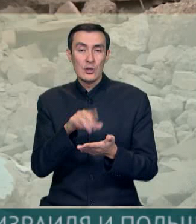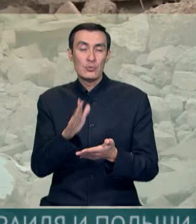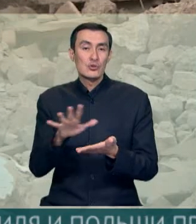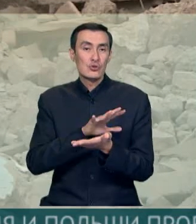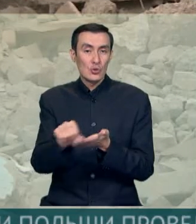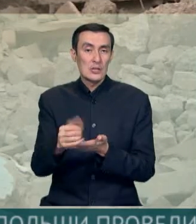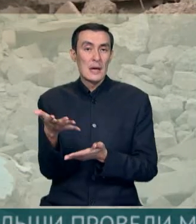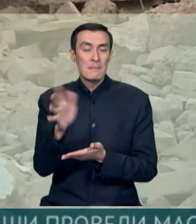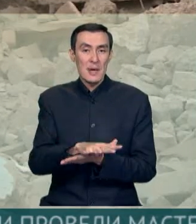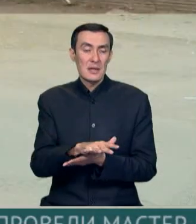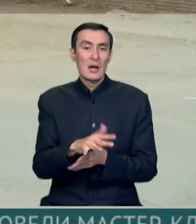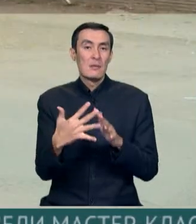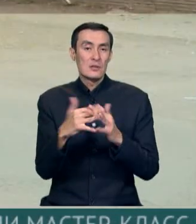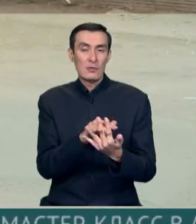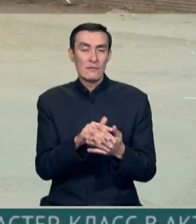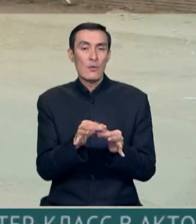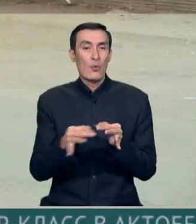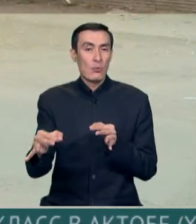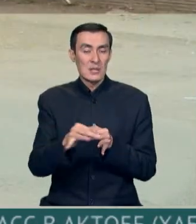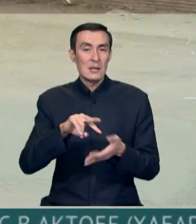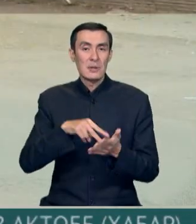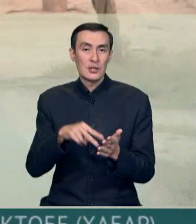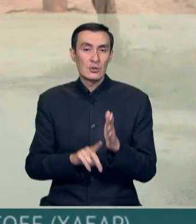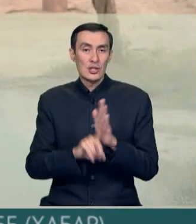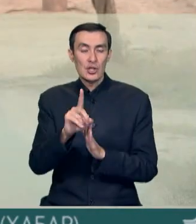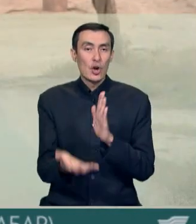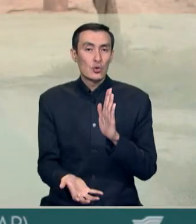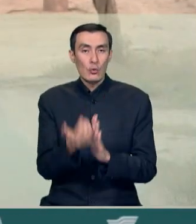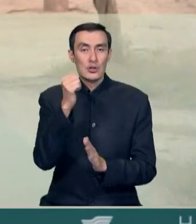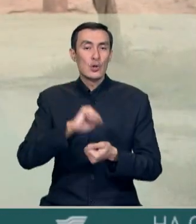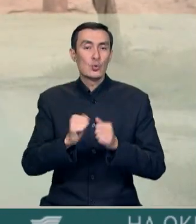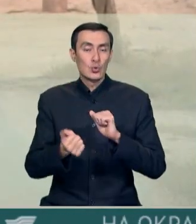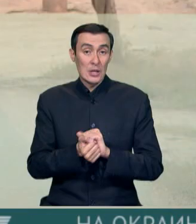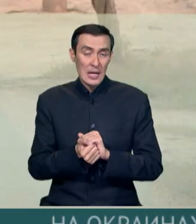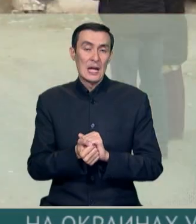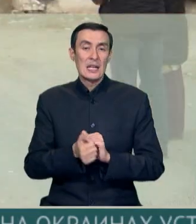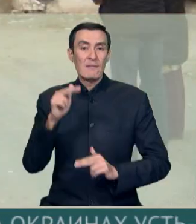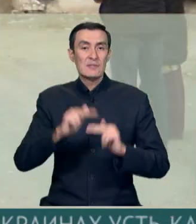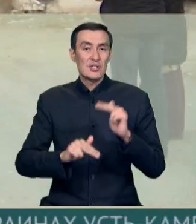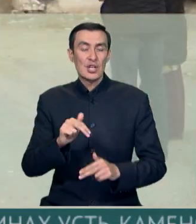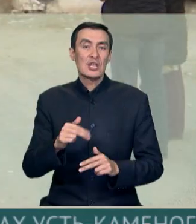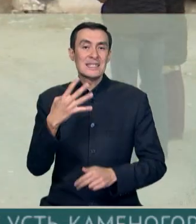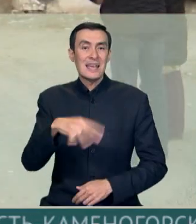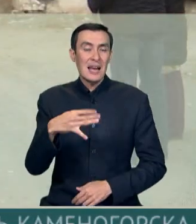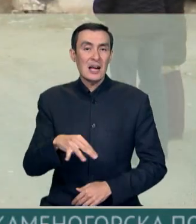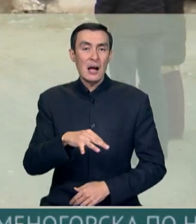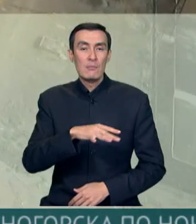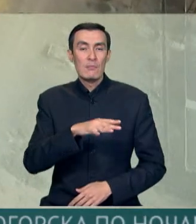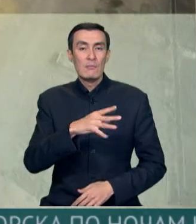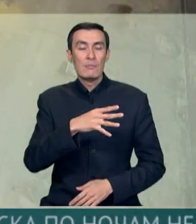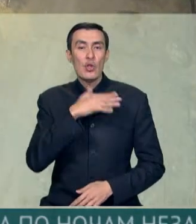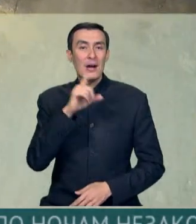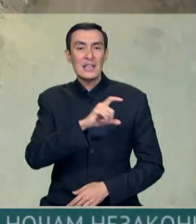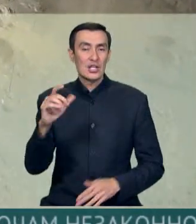пойдут еще 5 населенных пунктов региона. Там планируется начать добычу руды. На возведение 40 многоэтажек